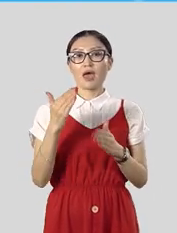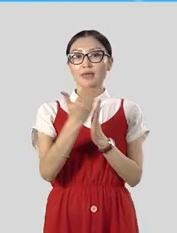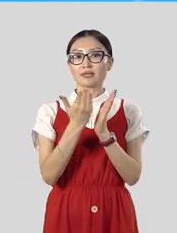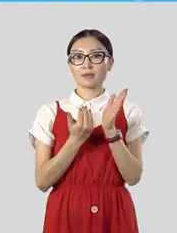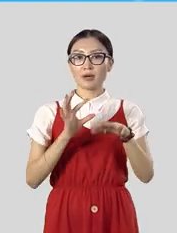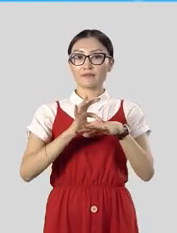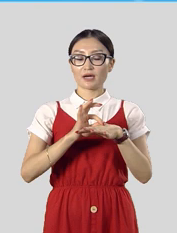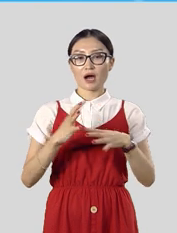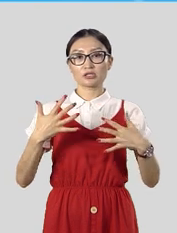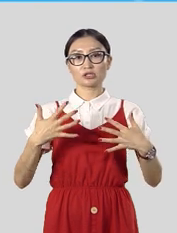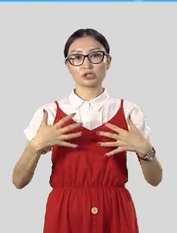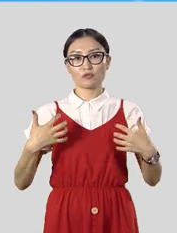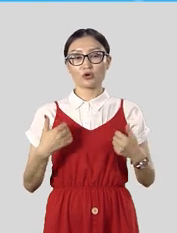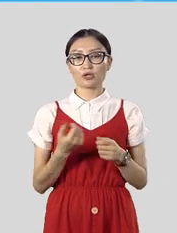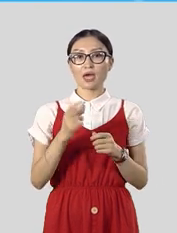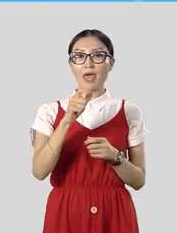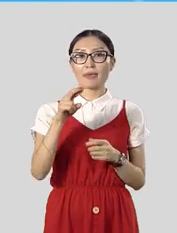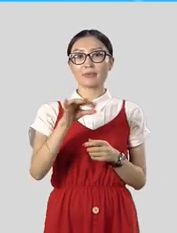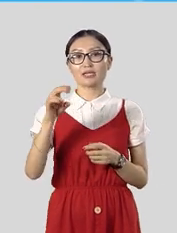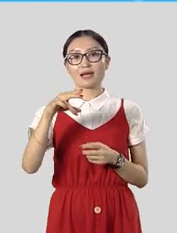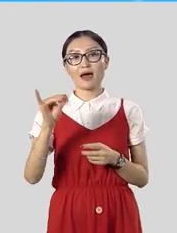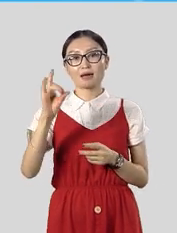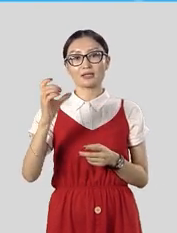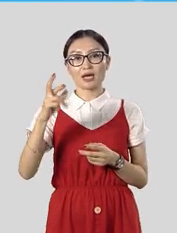тканей животных – эпителиальная,